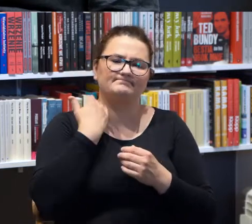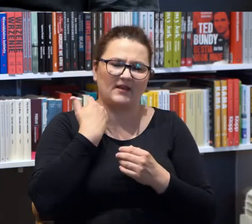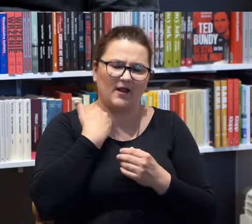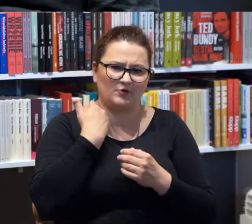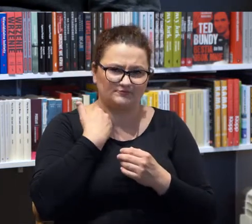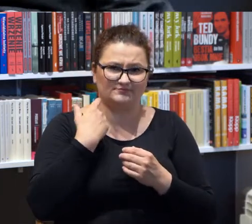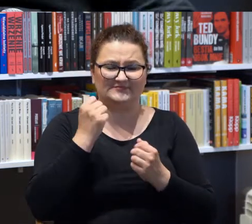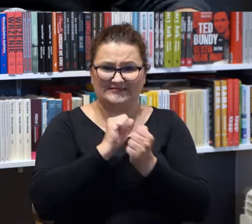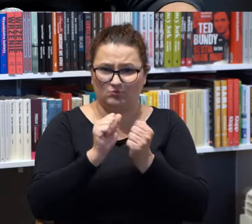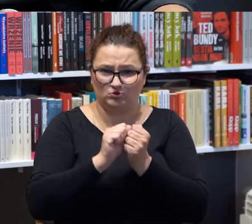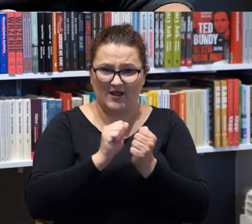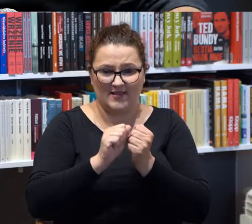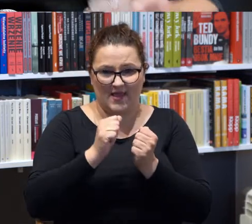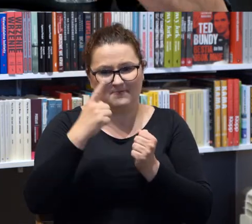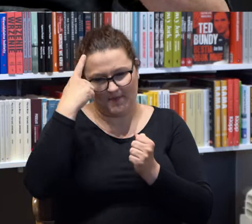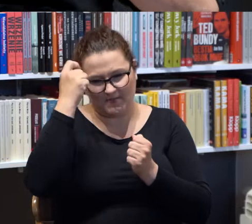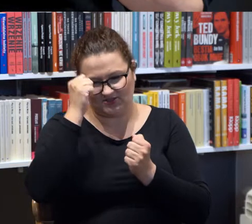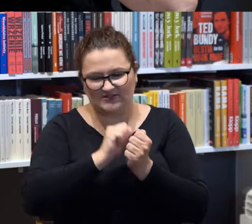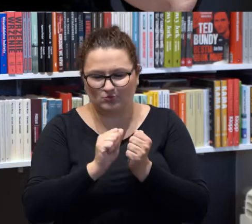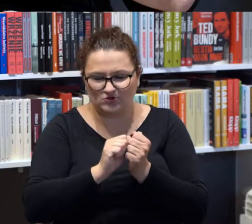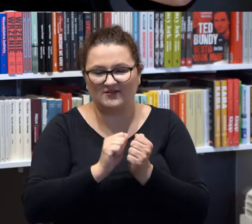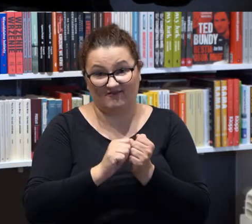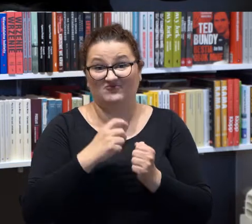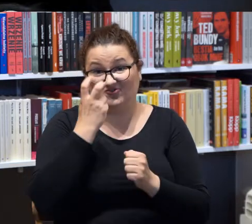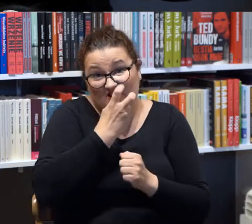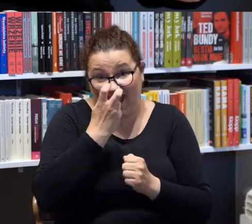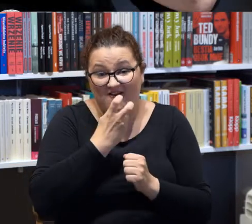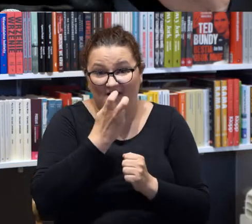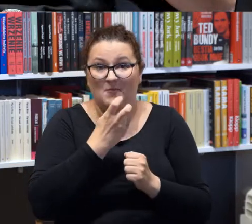tym zaburzeniu pamiętania. To jest szalenie ciekawe, no bo jak